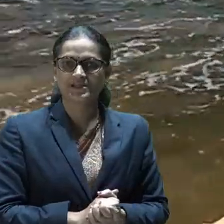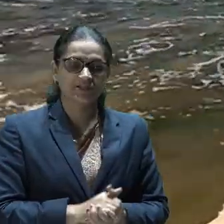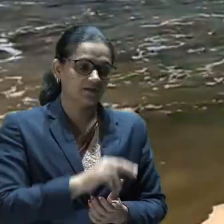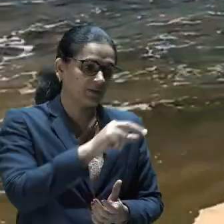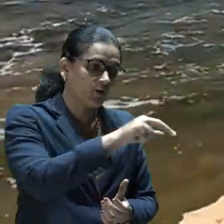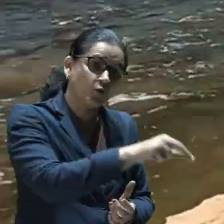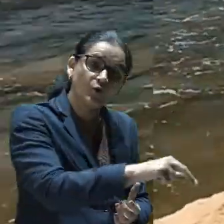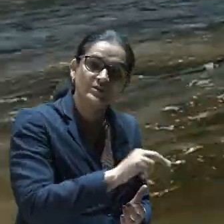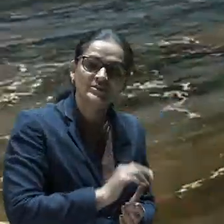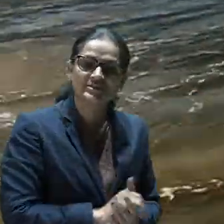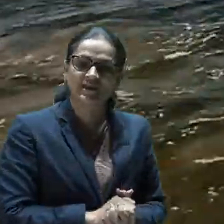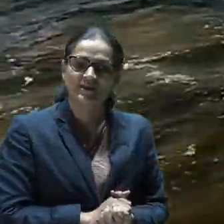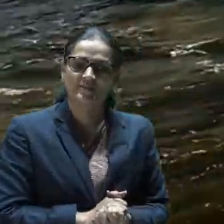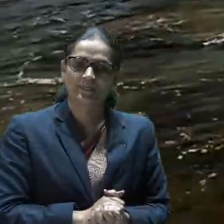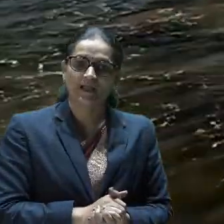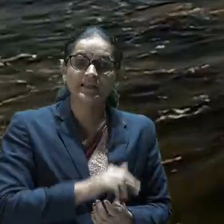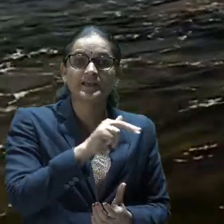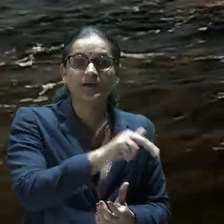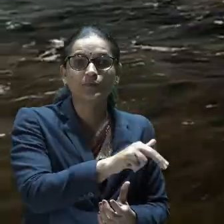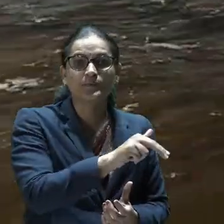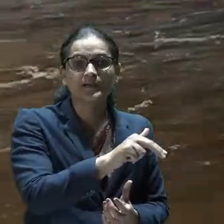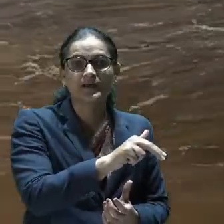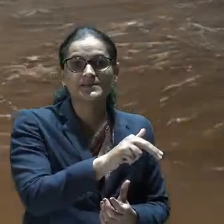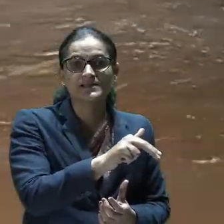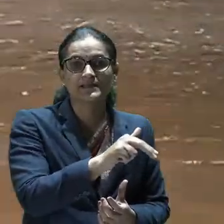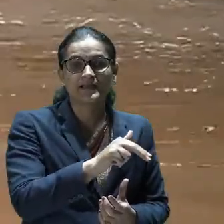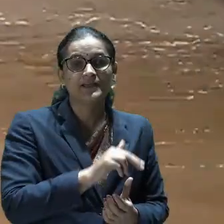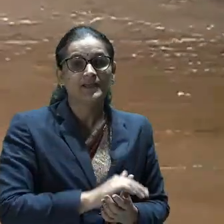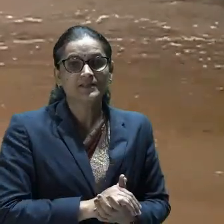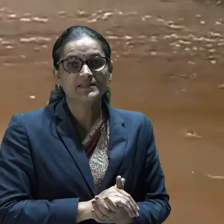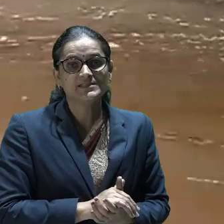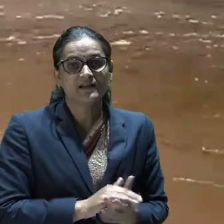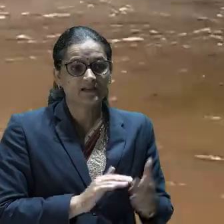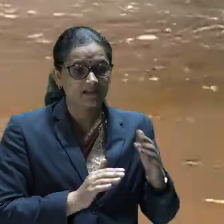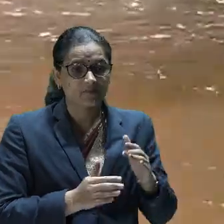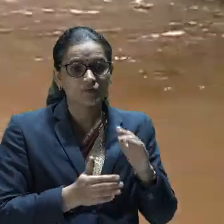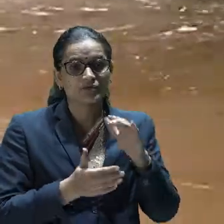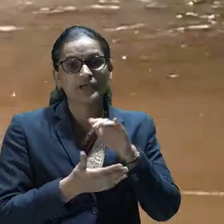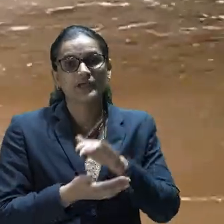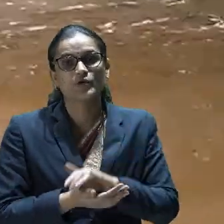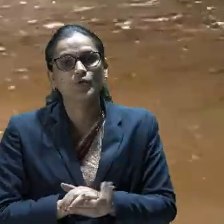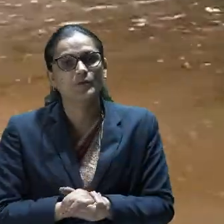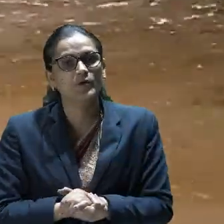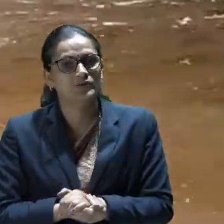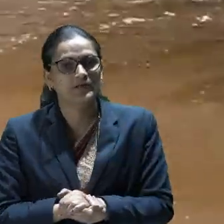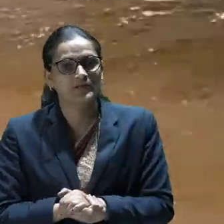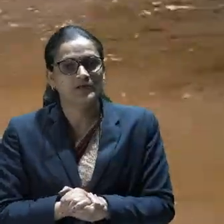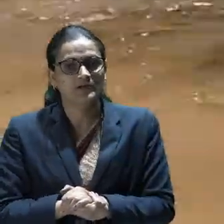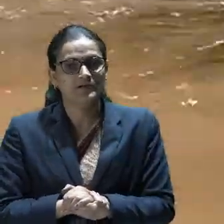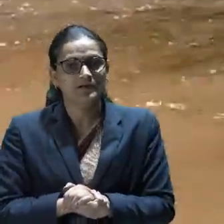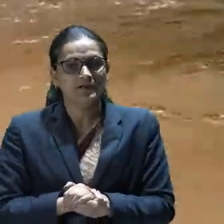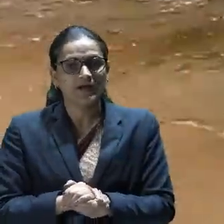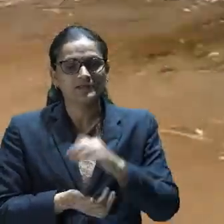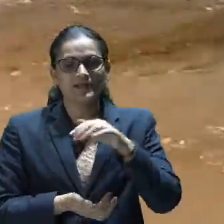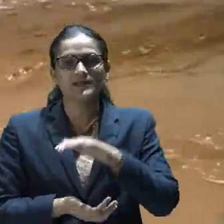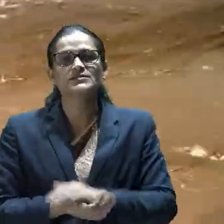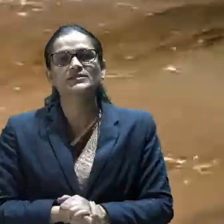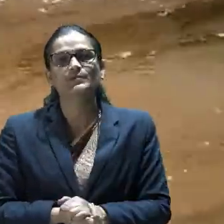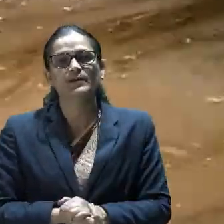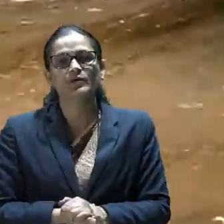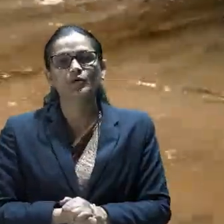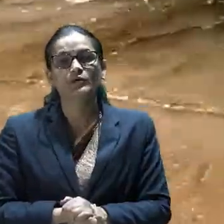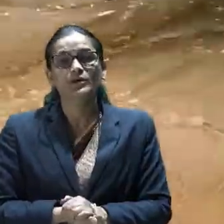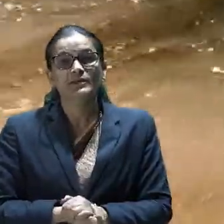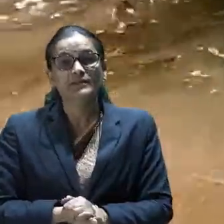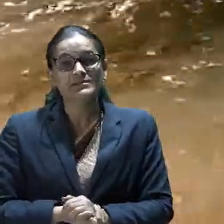प्रेम दिसतंय, इथं मला ओढ दिसती आहे आणि यामुळे मला काय झालेलं आहे, नदी सागराला मिळून जी एकरूप होते, अनंत